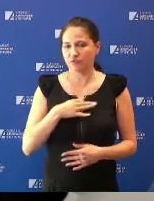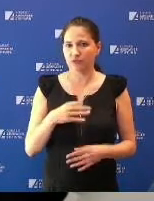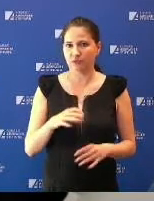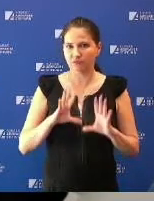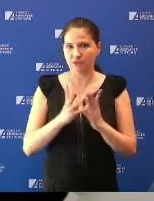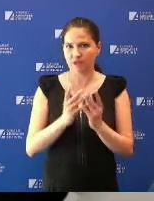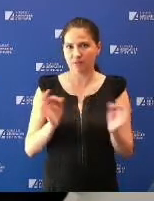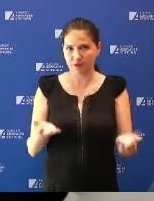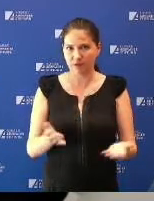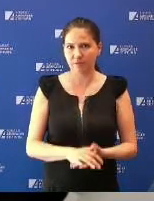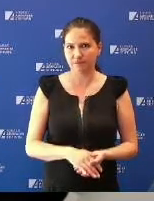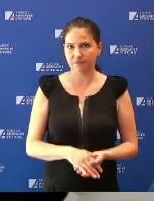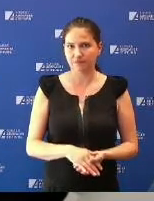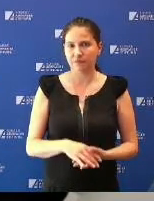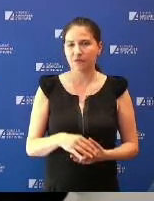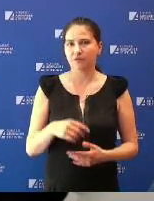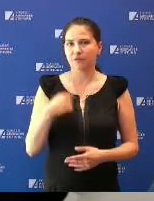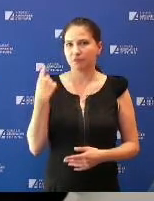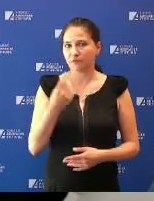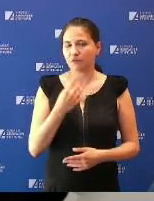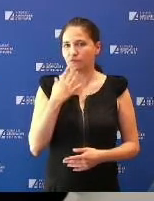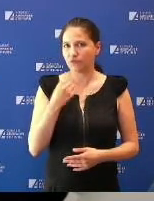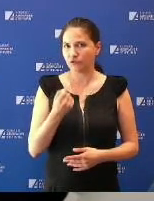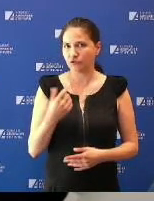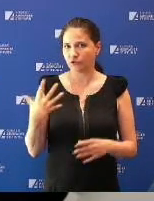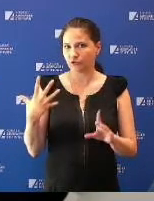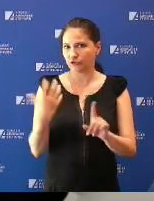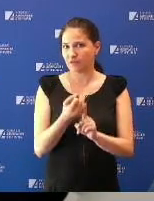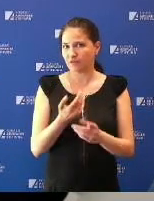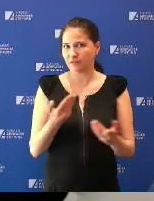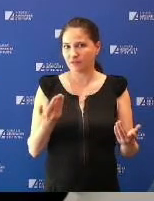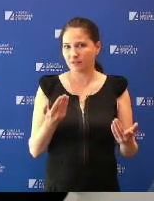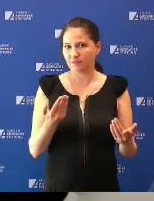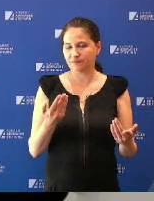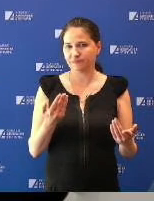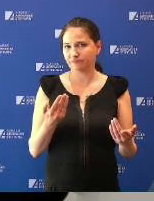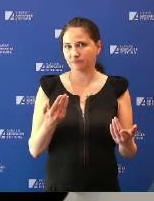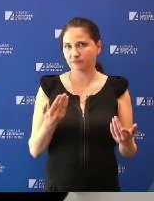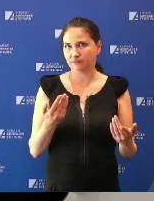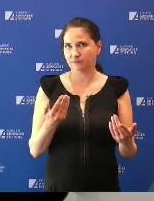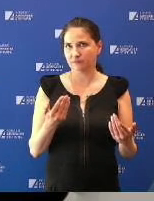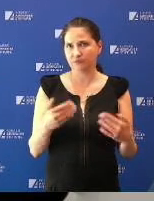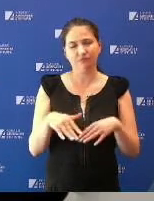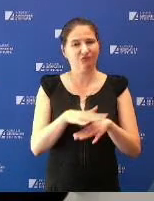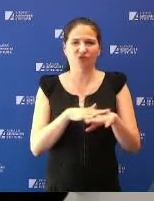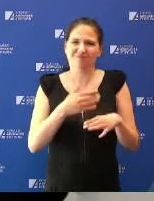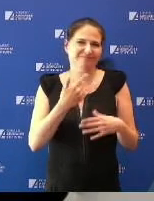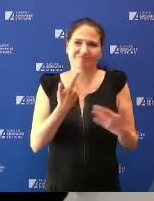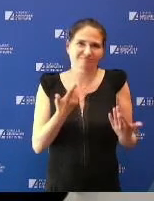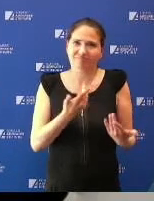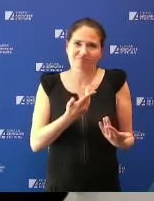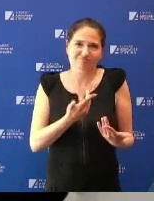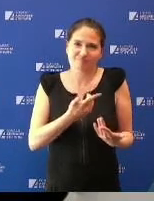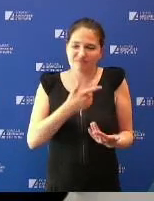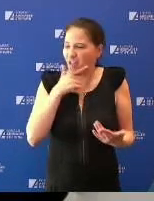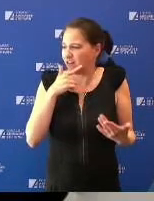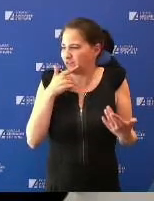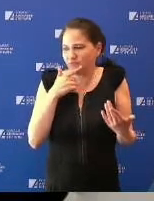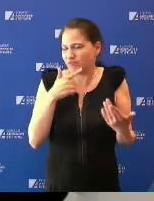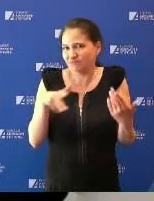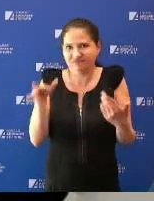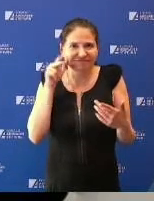Die Vision bezieht sich auf Singapur. Was wir versuchen zu bekommen, ist ein